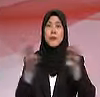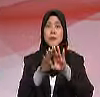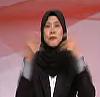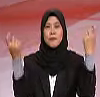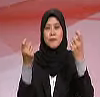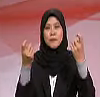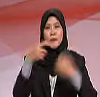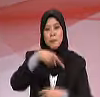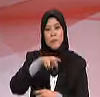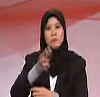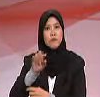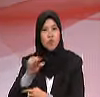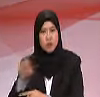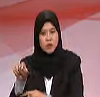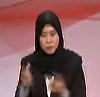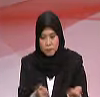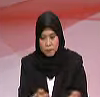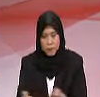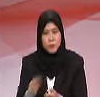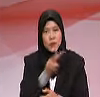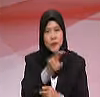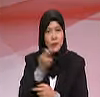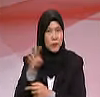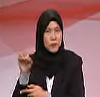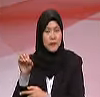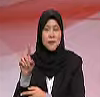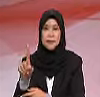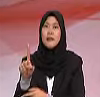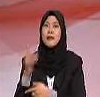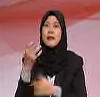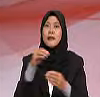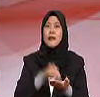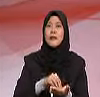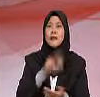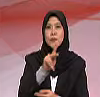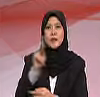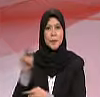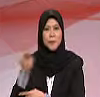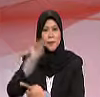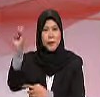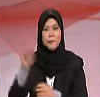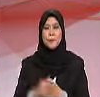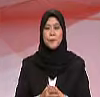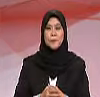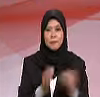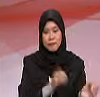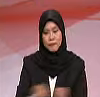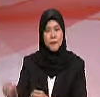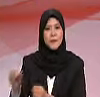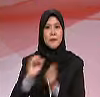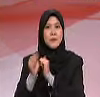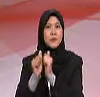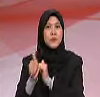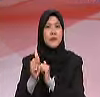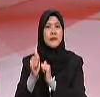kejohanan PUBG Mobile Borneo Challenge 2021 di Kota Kinabalu. Kejohanan ini dianjurkan Majlis Sukan Negeri Sabah, Majlis